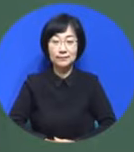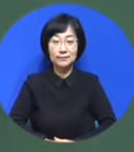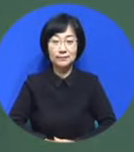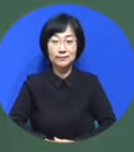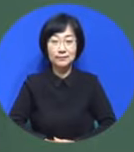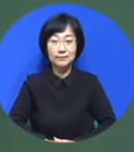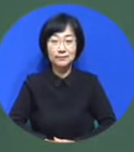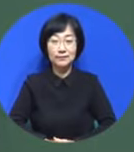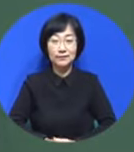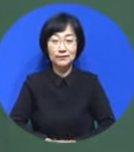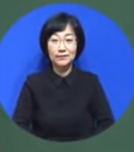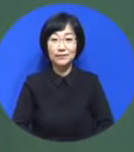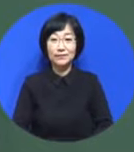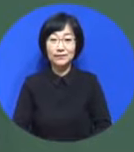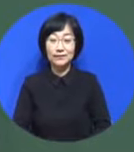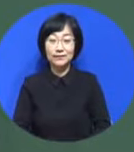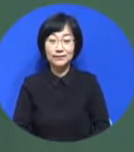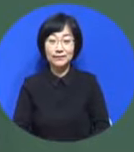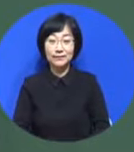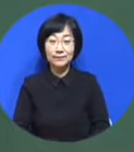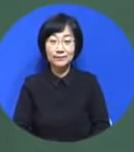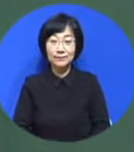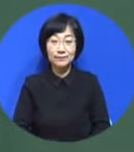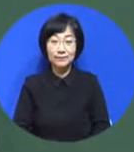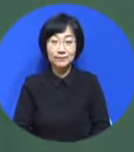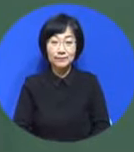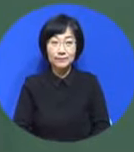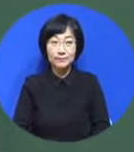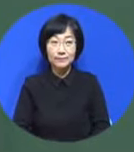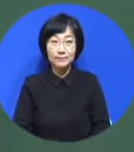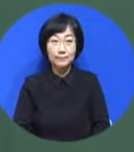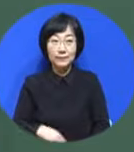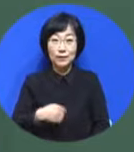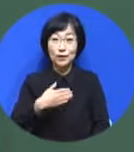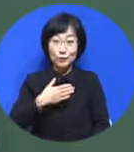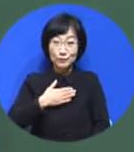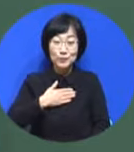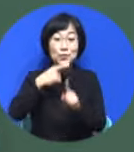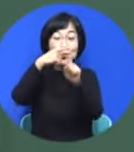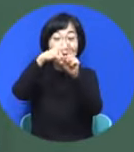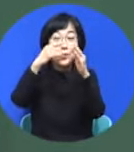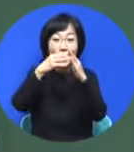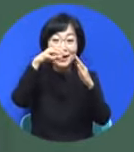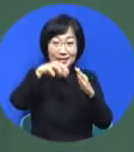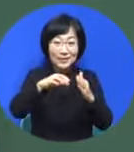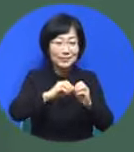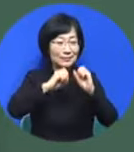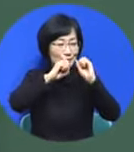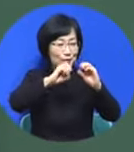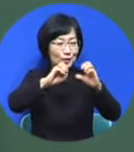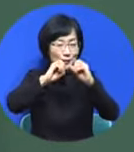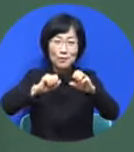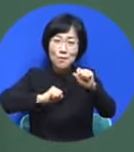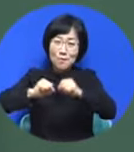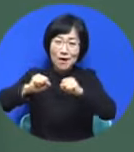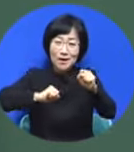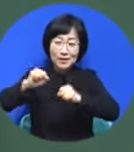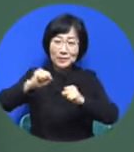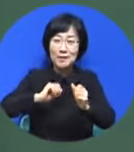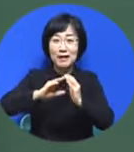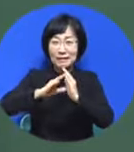우리 이렇게 교회 보니까요, 전도운동 하는데 많은 뭐 이런 소리 저런 소리 뭐 뭐들 보니까 뭐